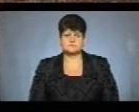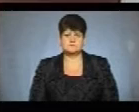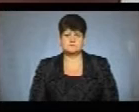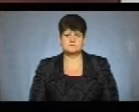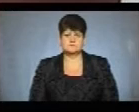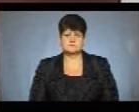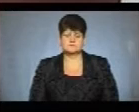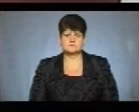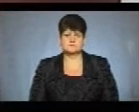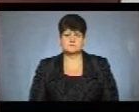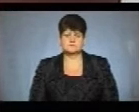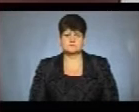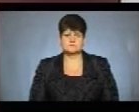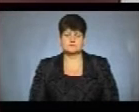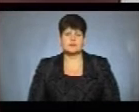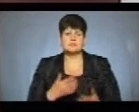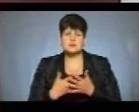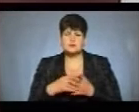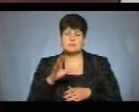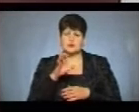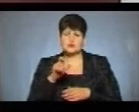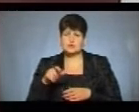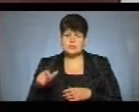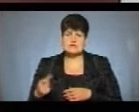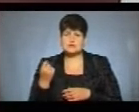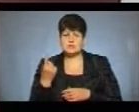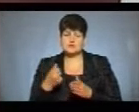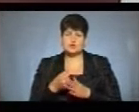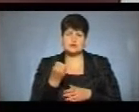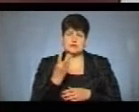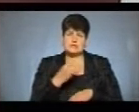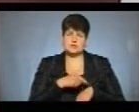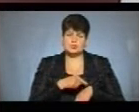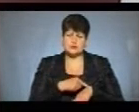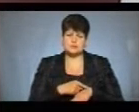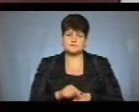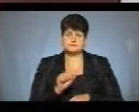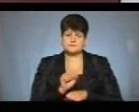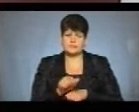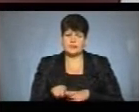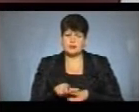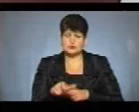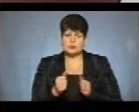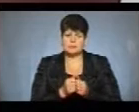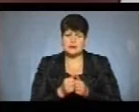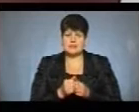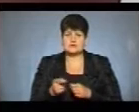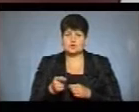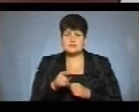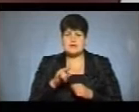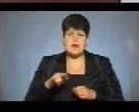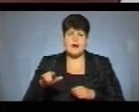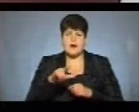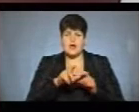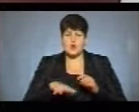Тернопільщина. Близько півсотні людей з 11 до 13 години перекривали дорогу поблизу Тернопільського аеропорту. Про це